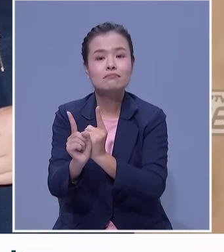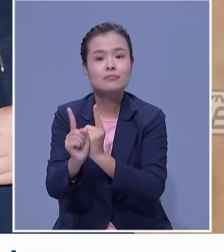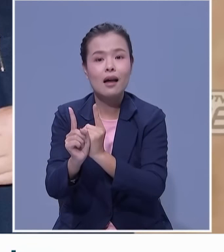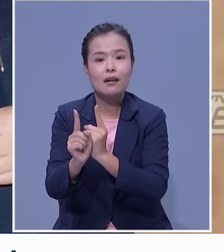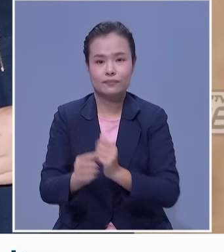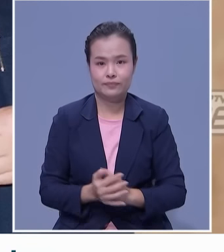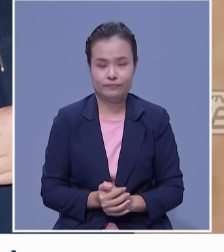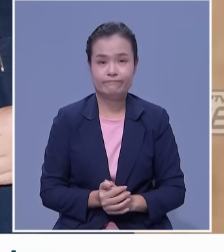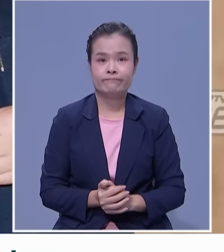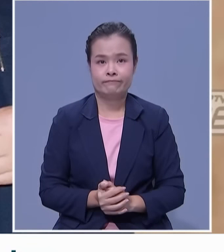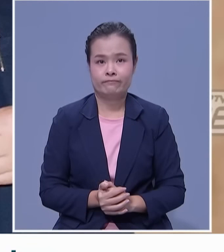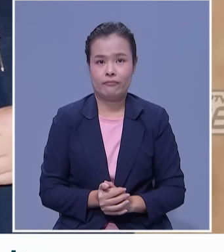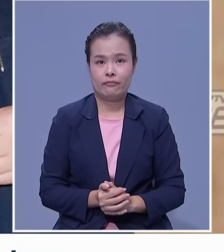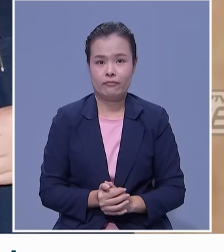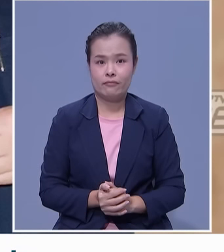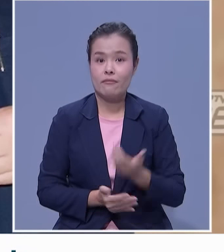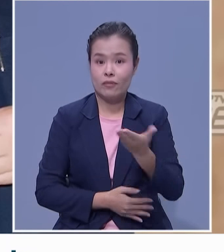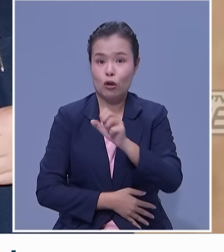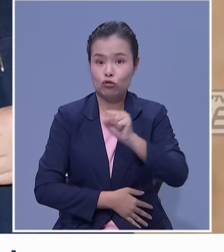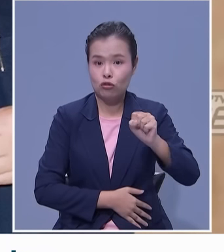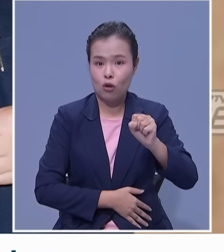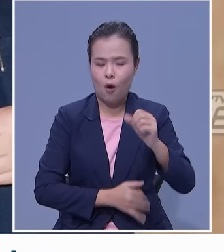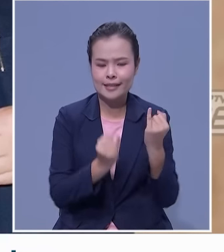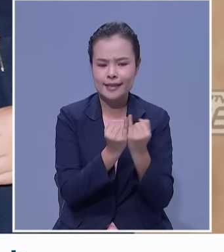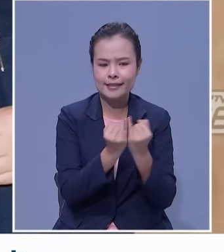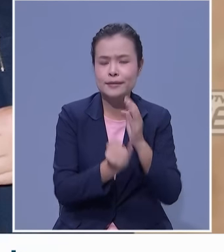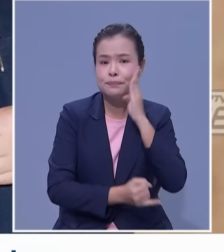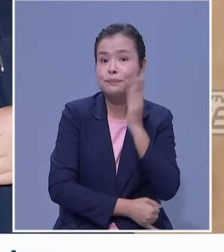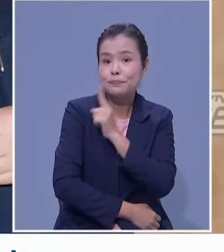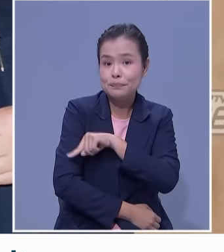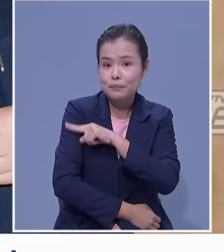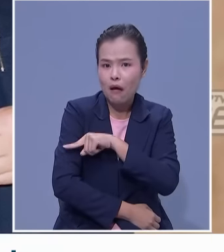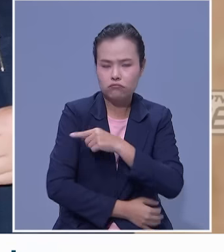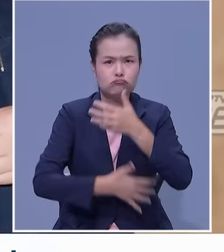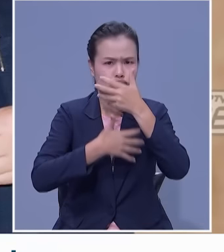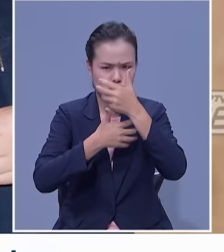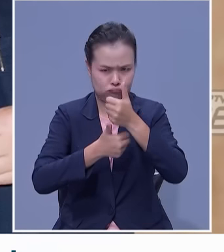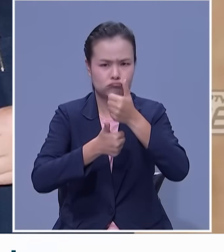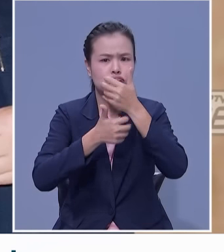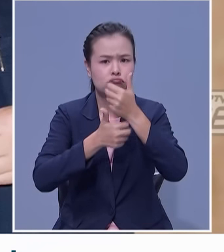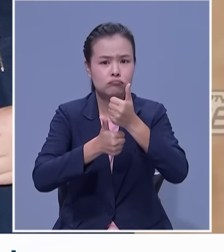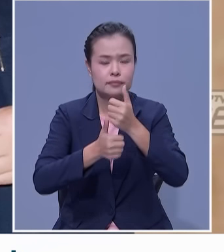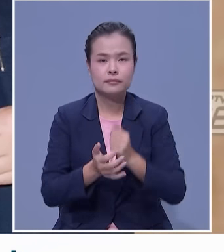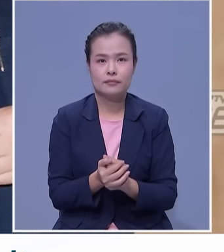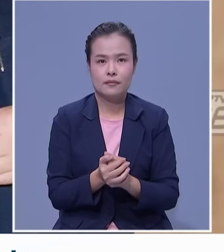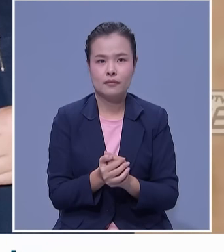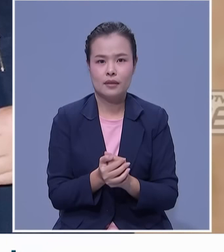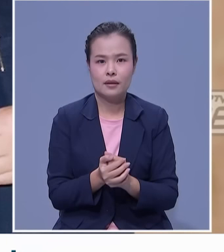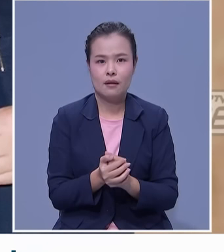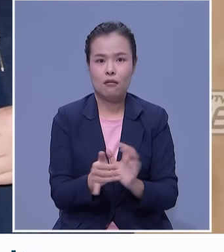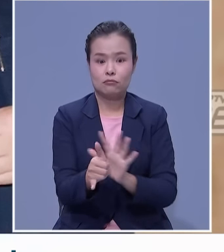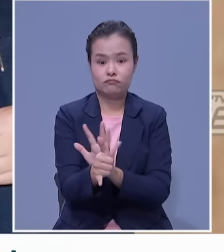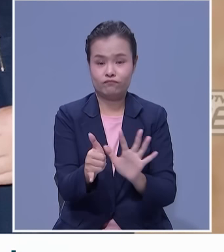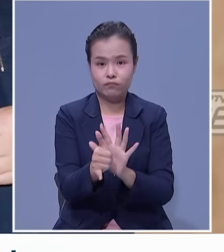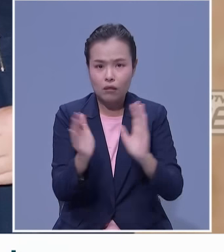คะเลขาธิการพรรคซึ่งคุณไผ่เนี่ยเป็นสสในกลุ่มใกล้ชิดของร้อยเอกธรรมนัสซึ่งน่าสนใจนะคุณน้องการเลือกแบกนั้น